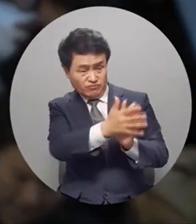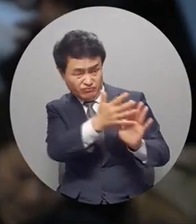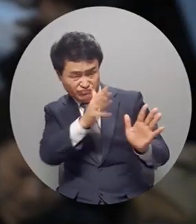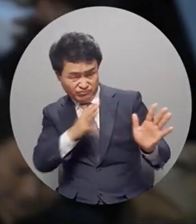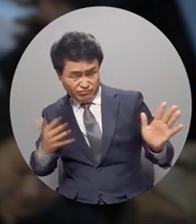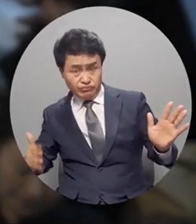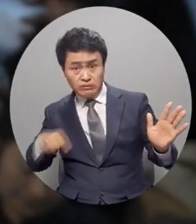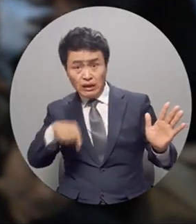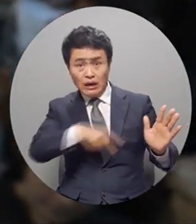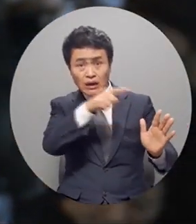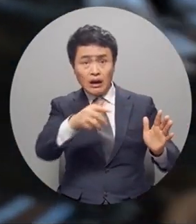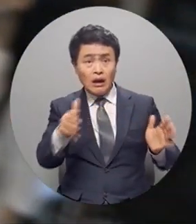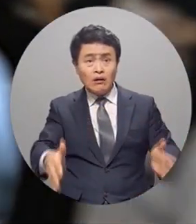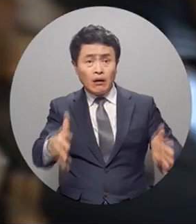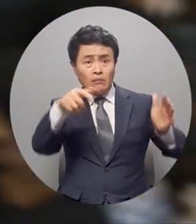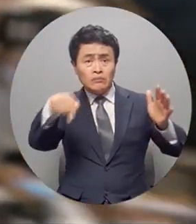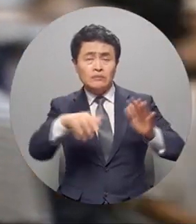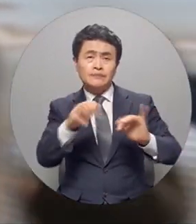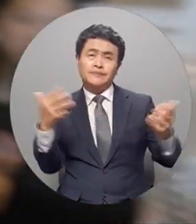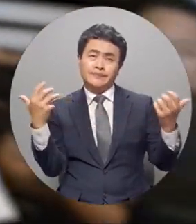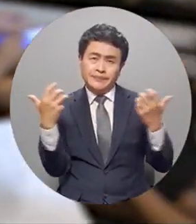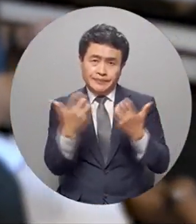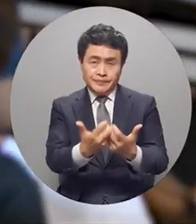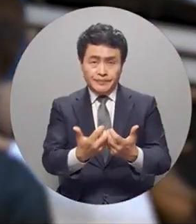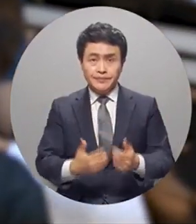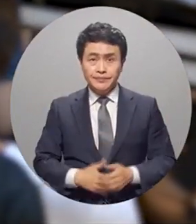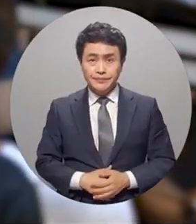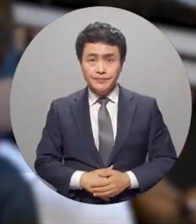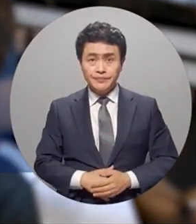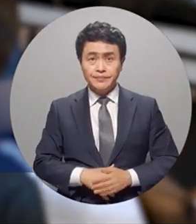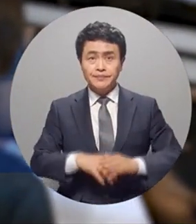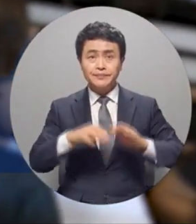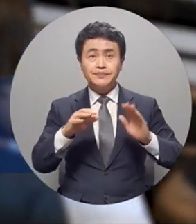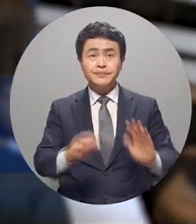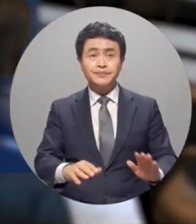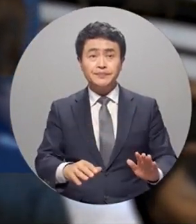바닥, 건물 안에도 사람들이 가득합니다. 같은